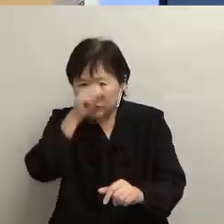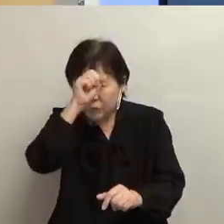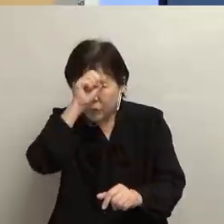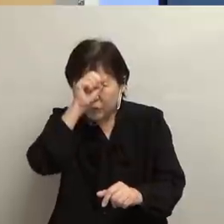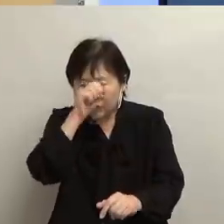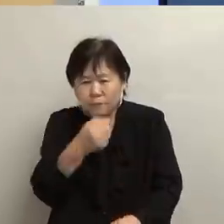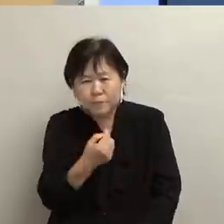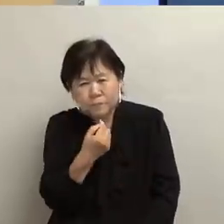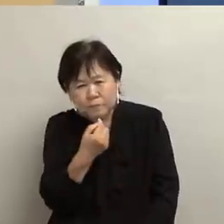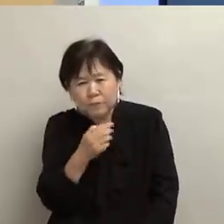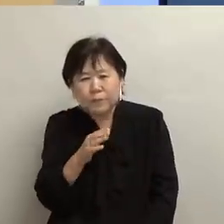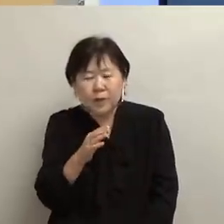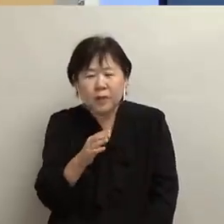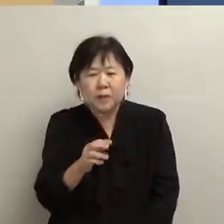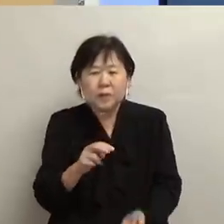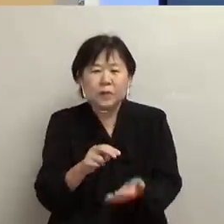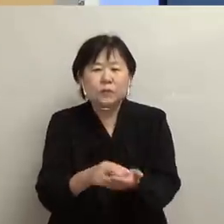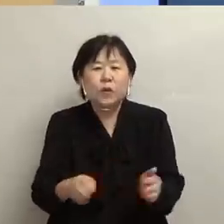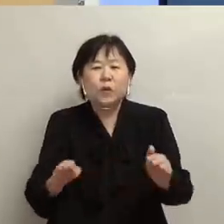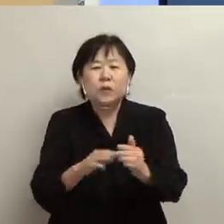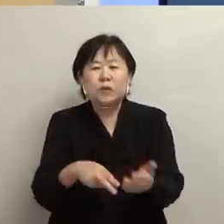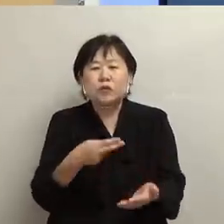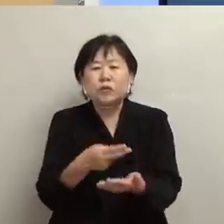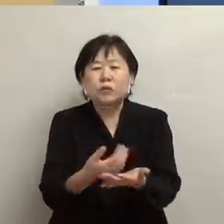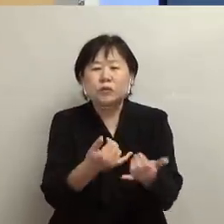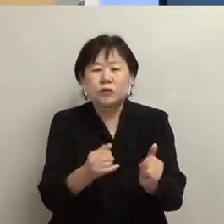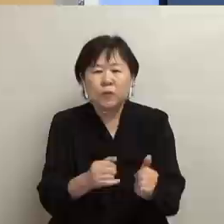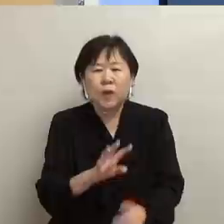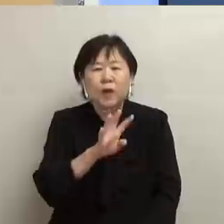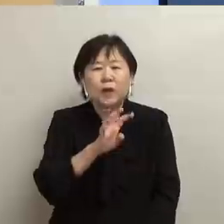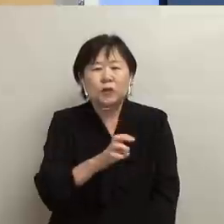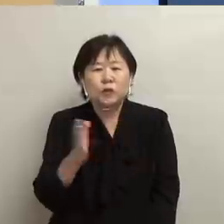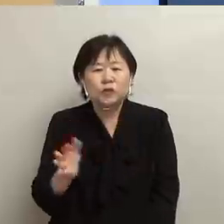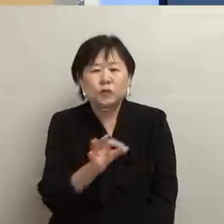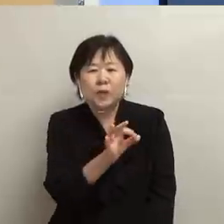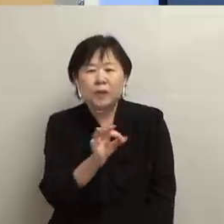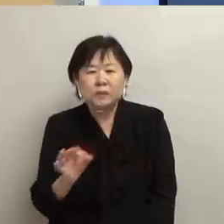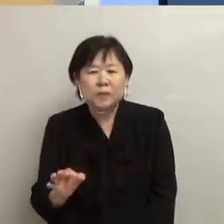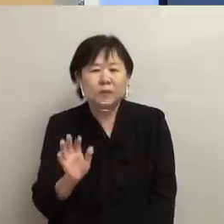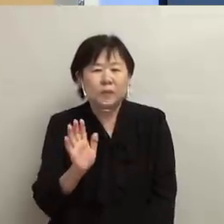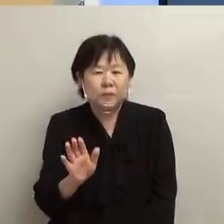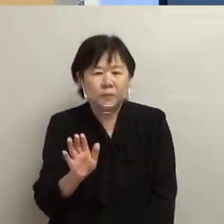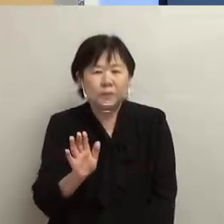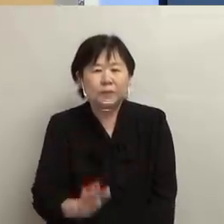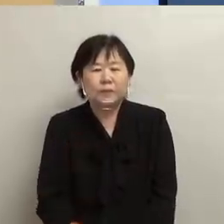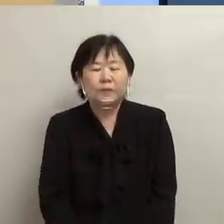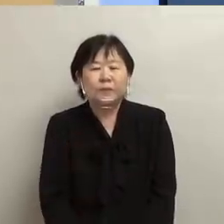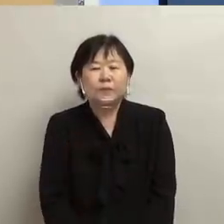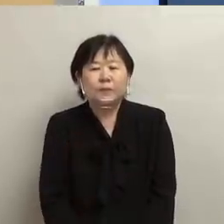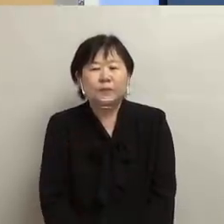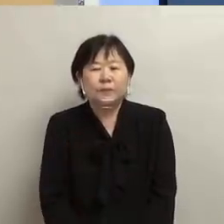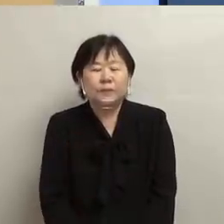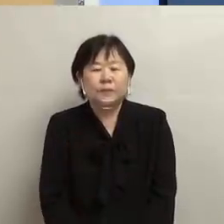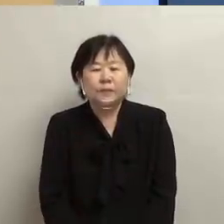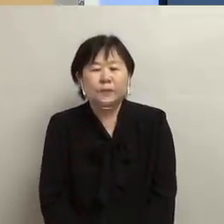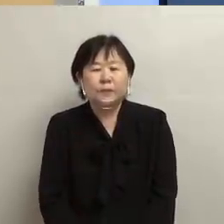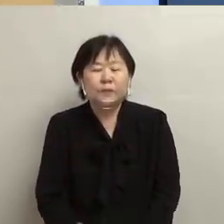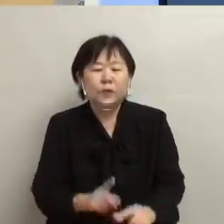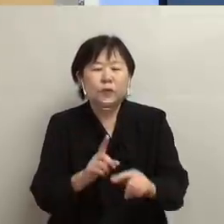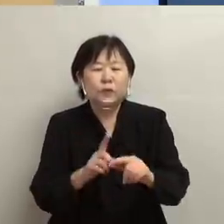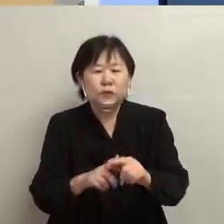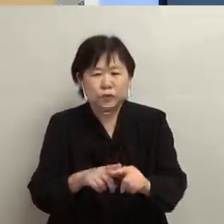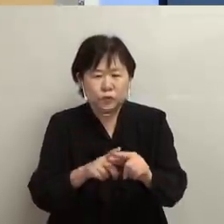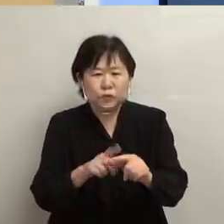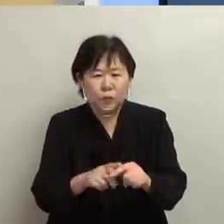そういうことで入院する方が約4割いるということもを申し上げておきたいと思いますの中等症に